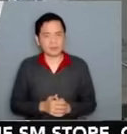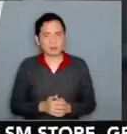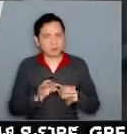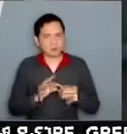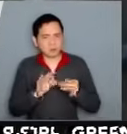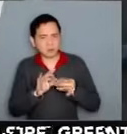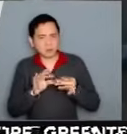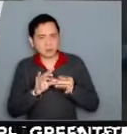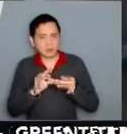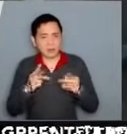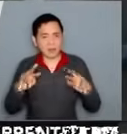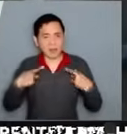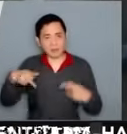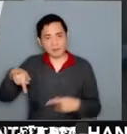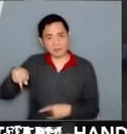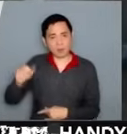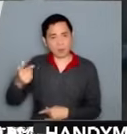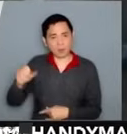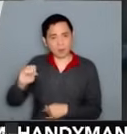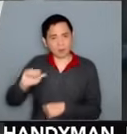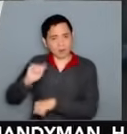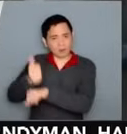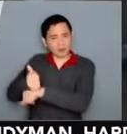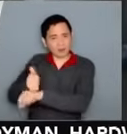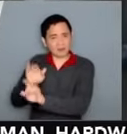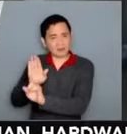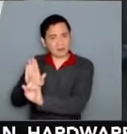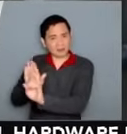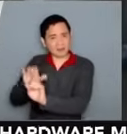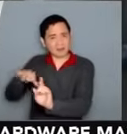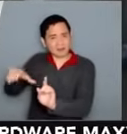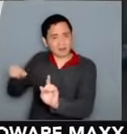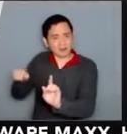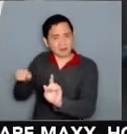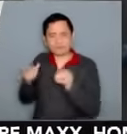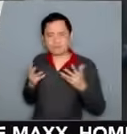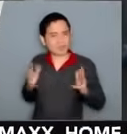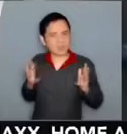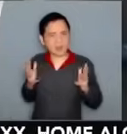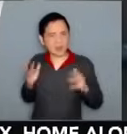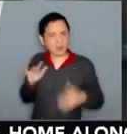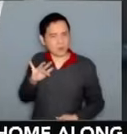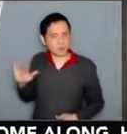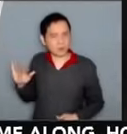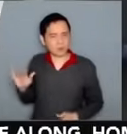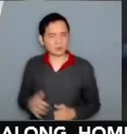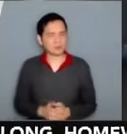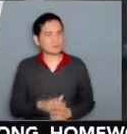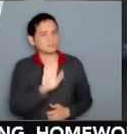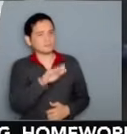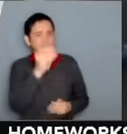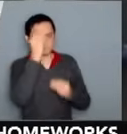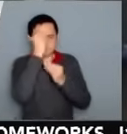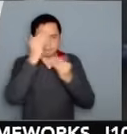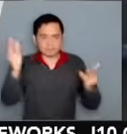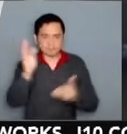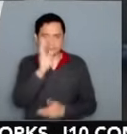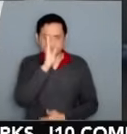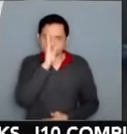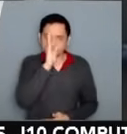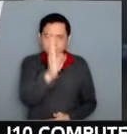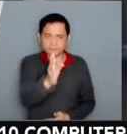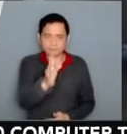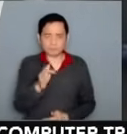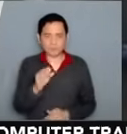roon I want to categorically state that there are no pogos